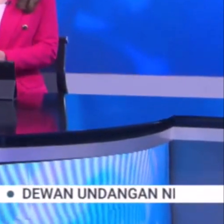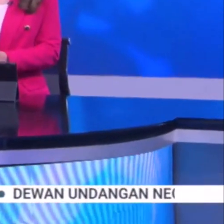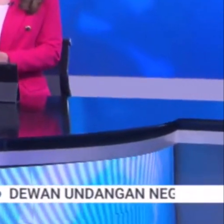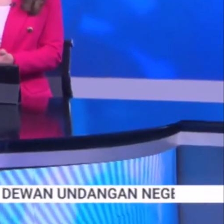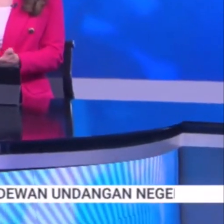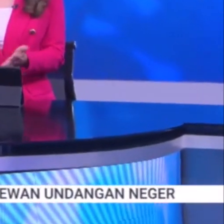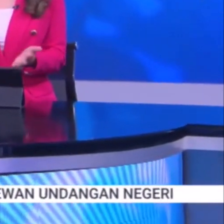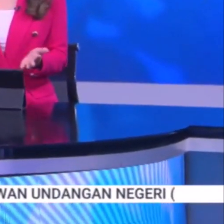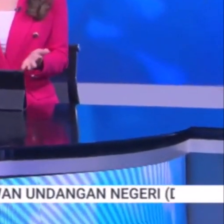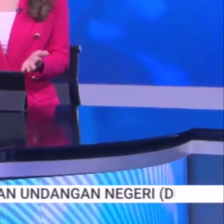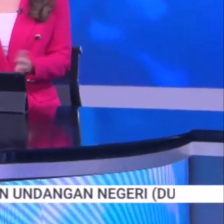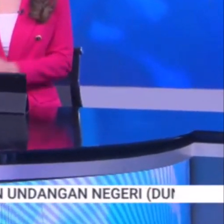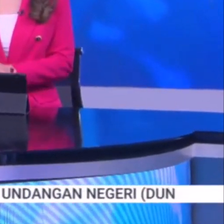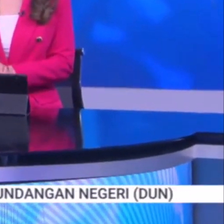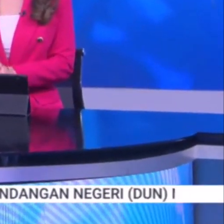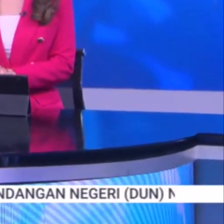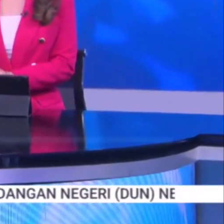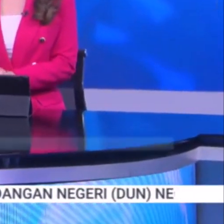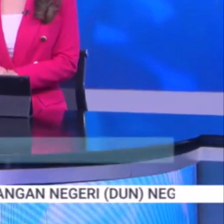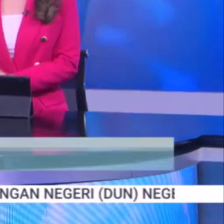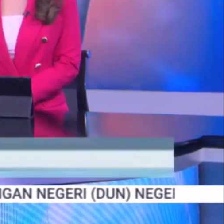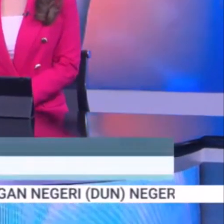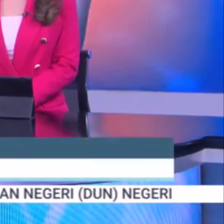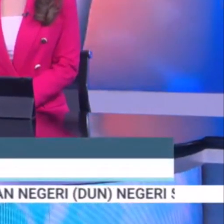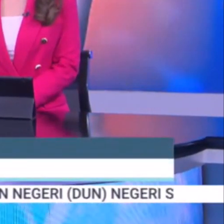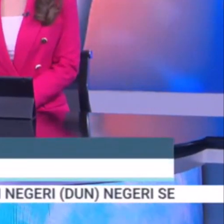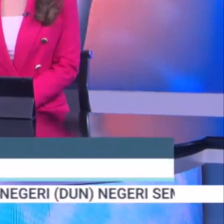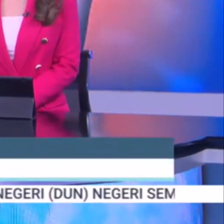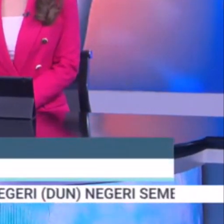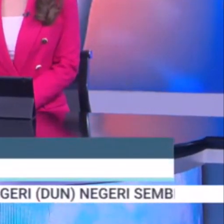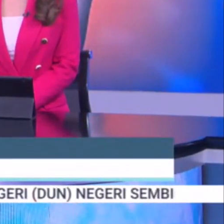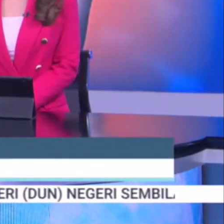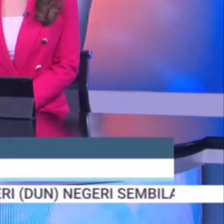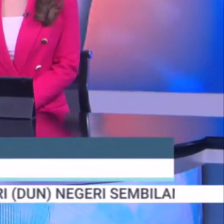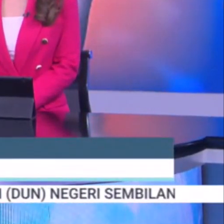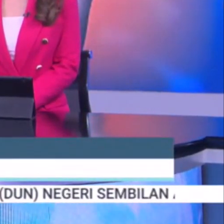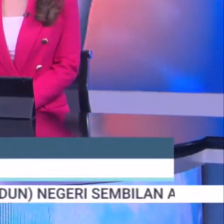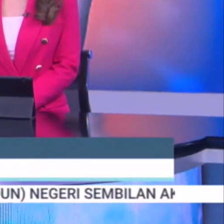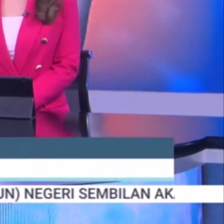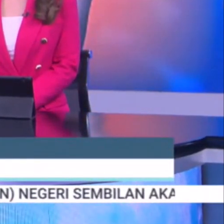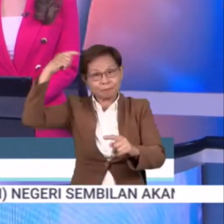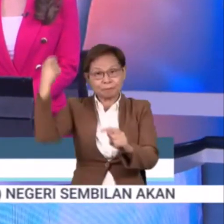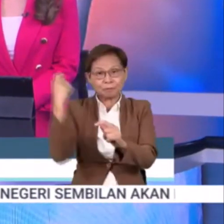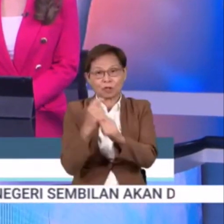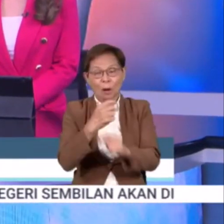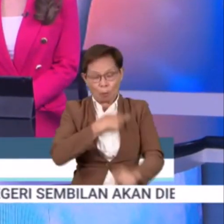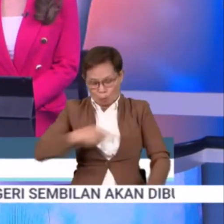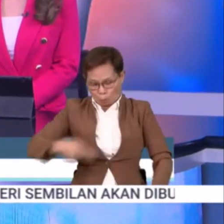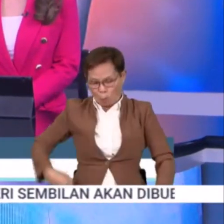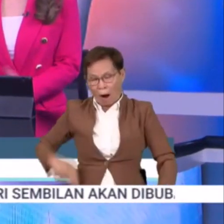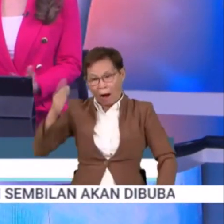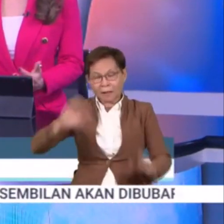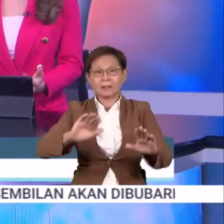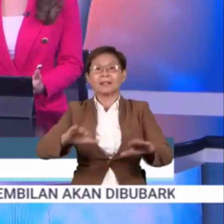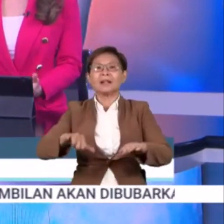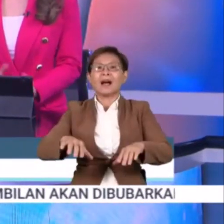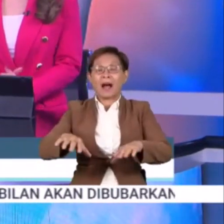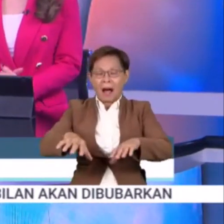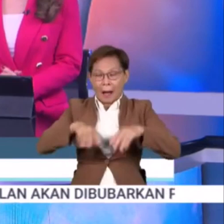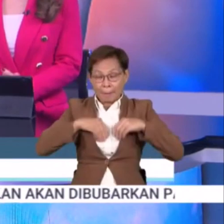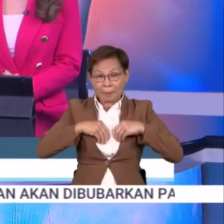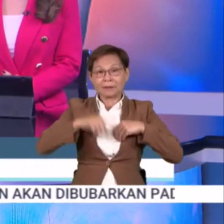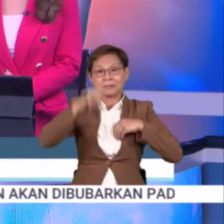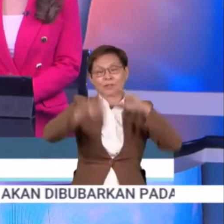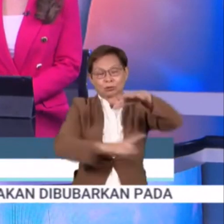Oktober depan pedalaman 3 Anwar Ibrahim berkata ketetapan majelis raja-raja akan diangkat sebagai satu